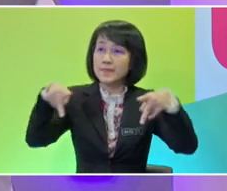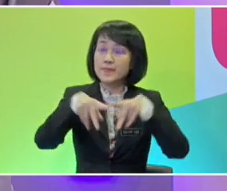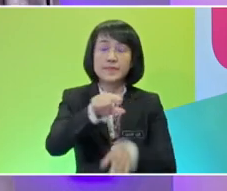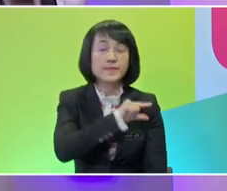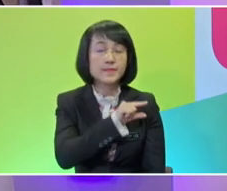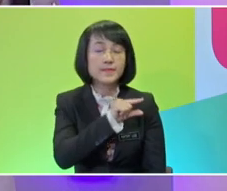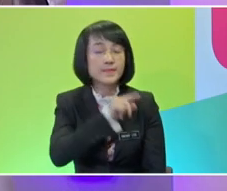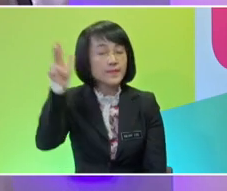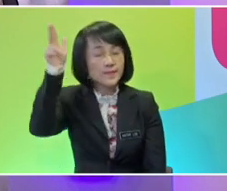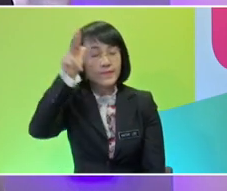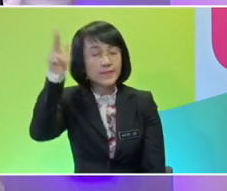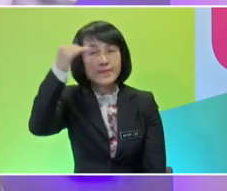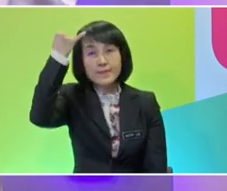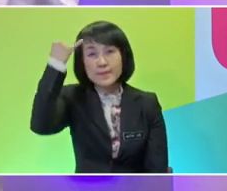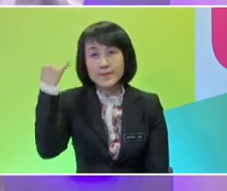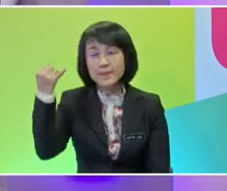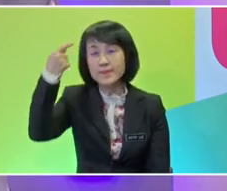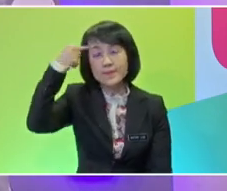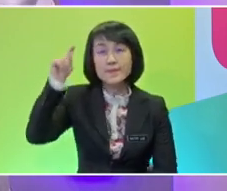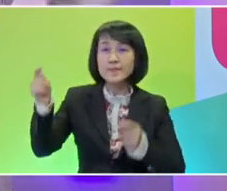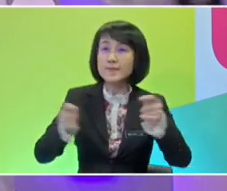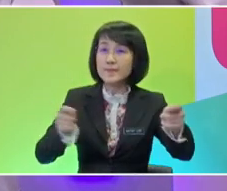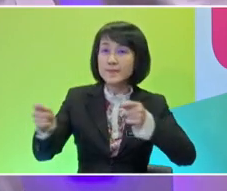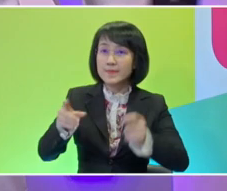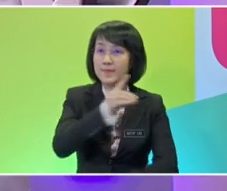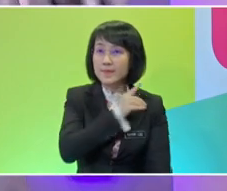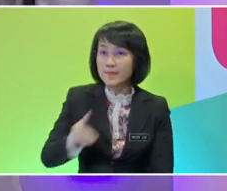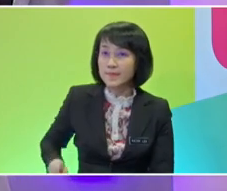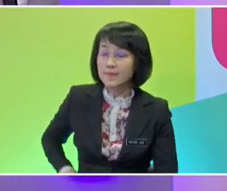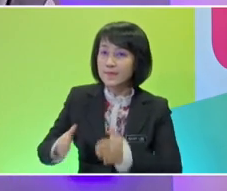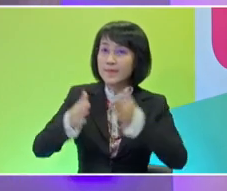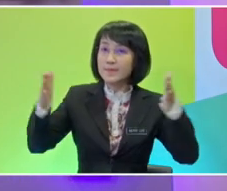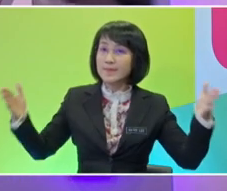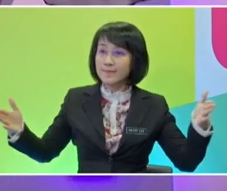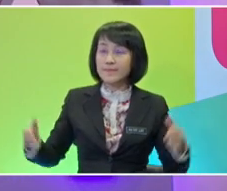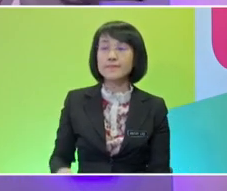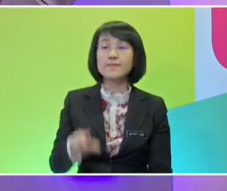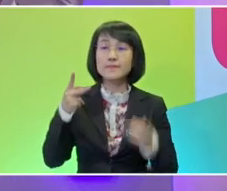yang berilmu untuk mentakbir yang besar